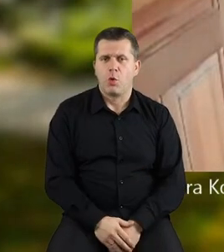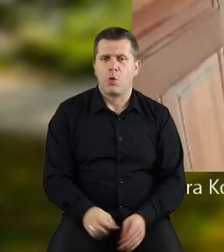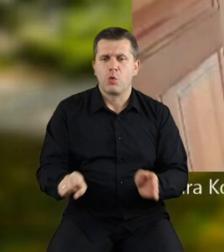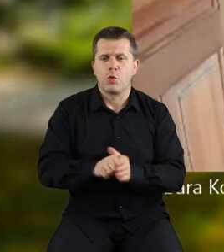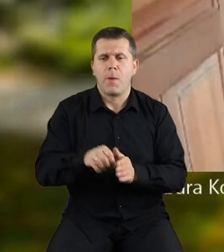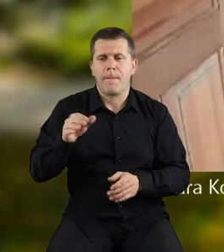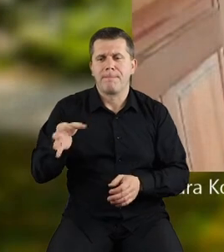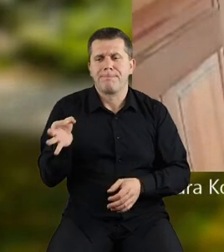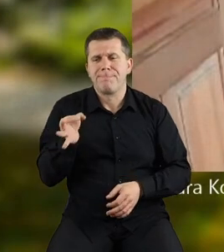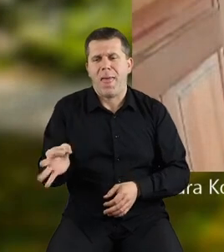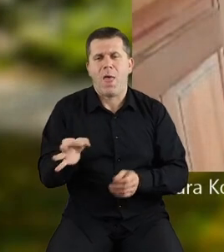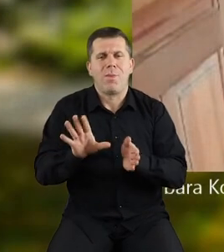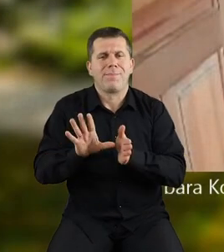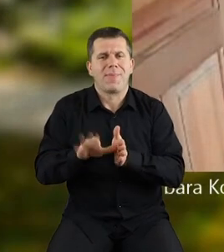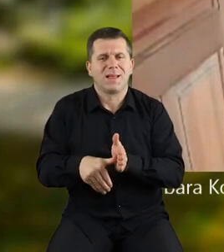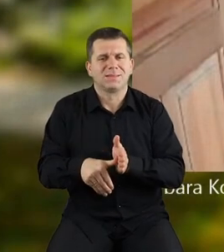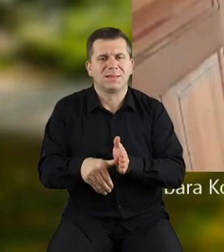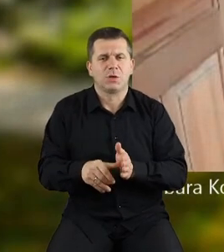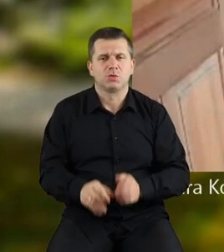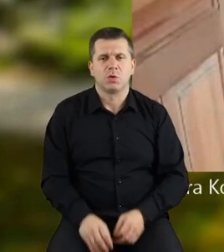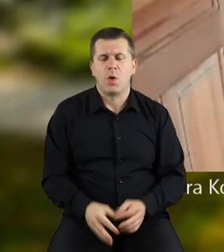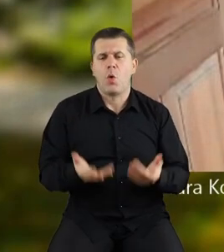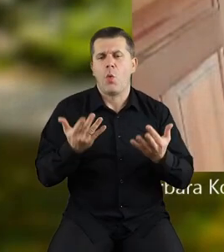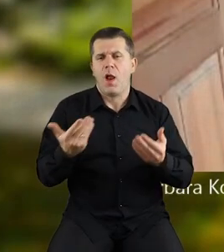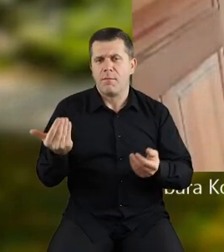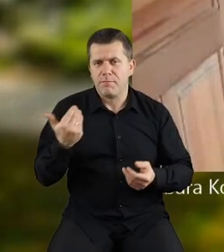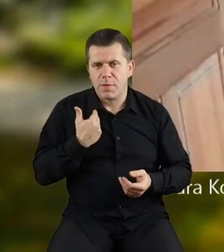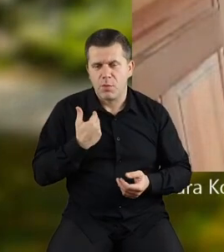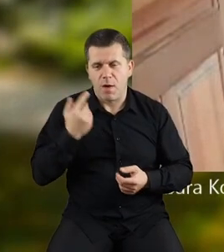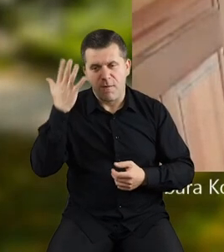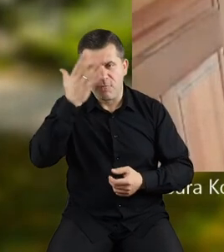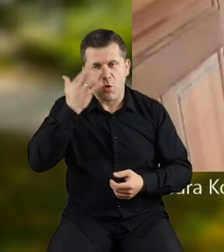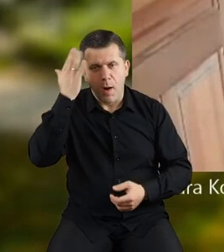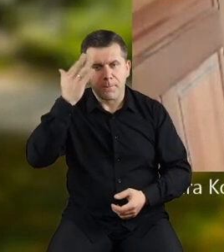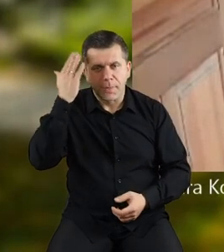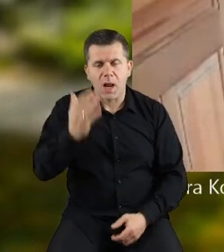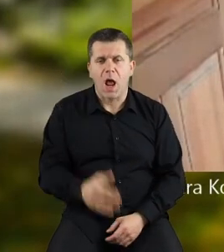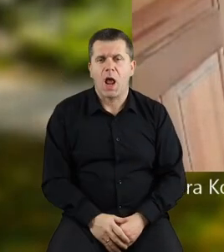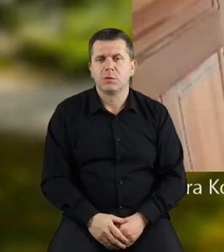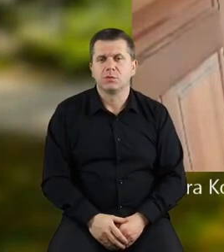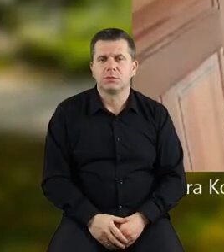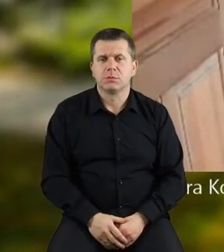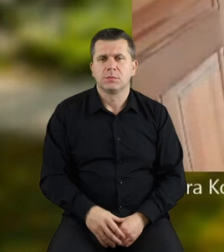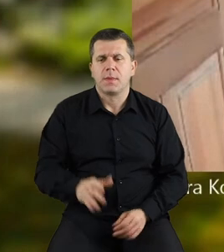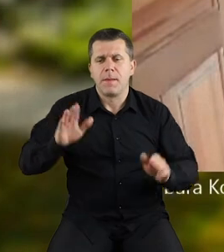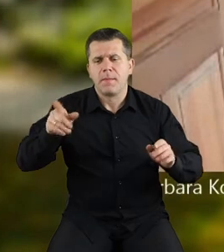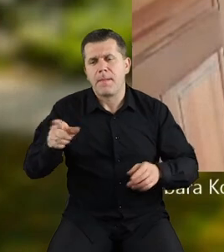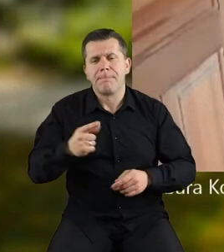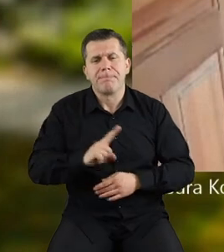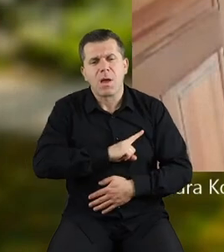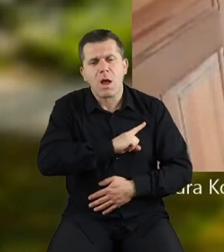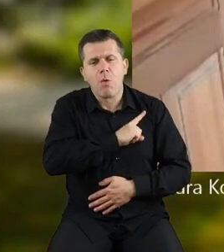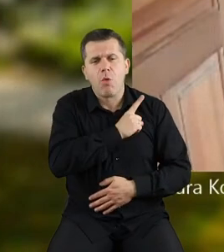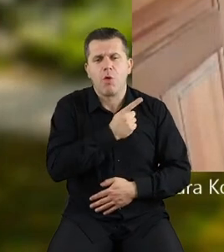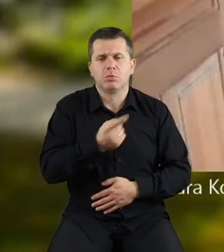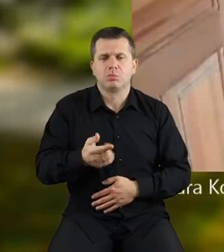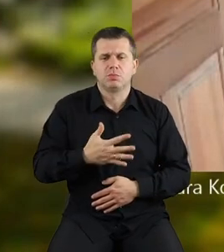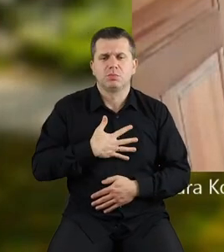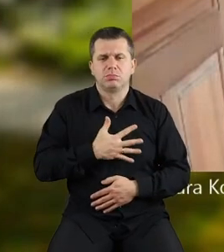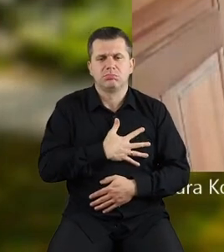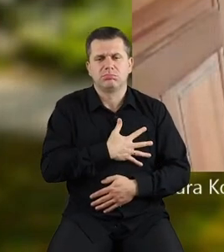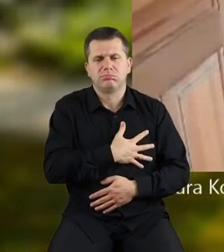i do małego miasteczka. Łatwo było mi wyobrazić sobie jej miłości,